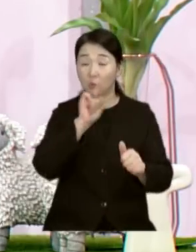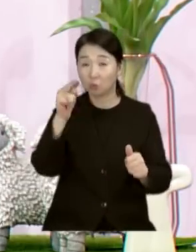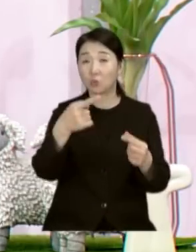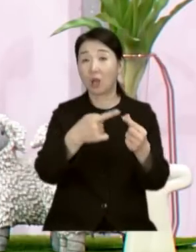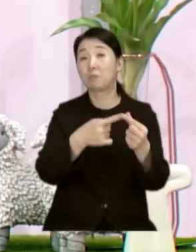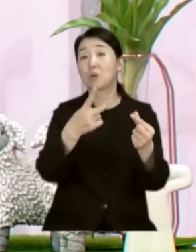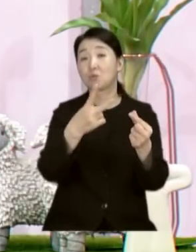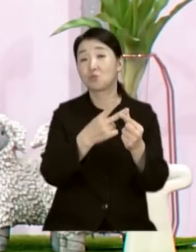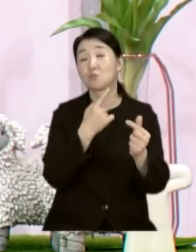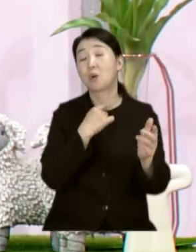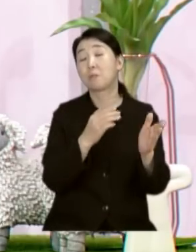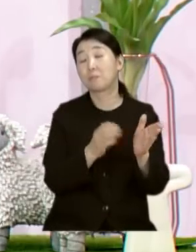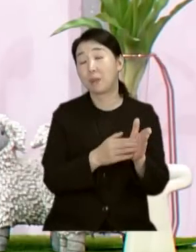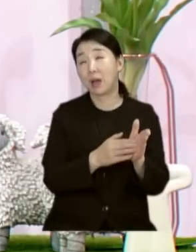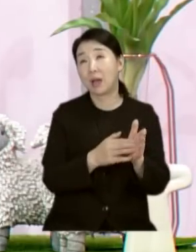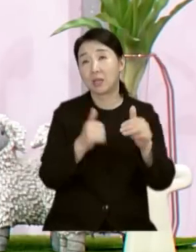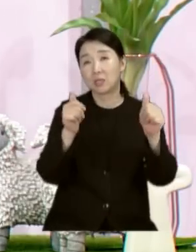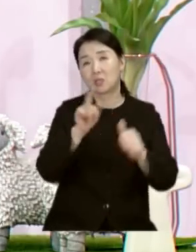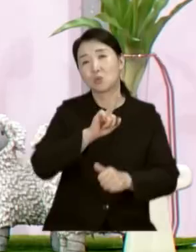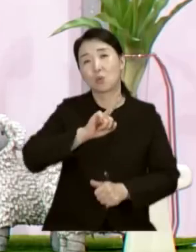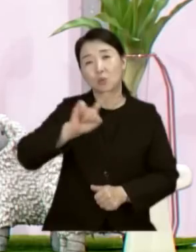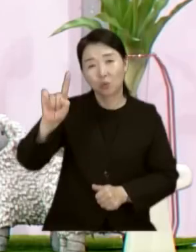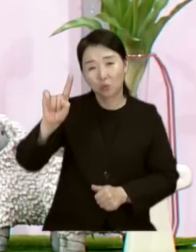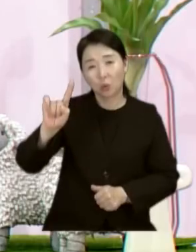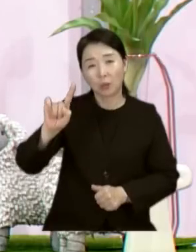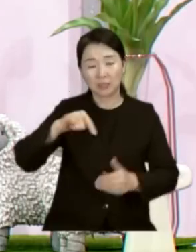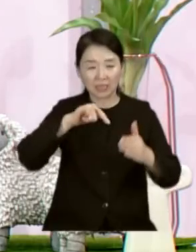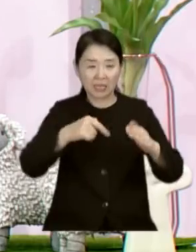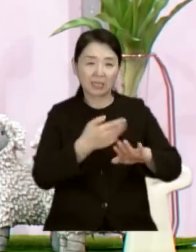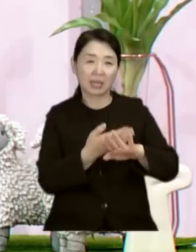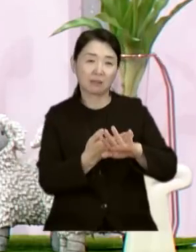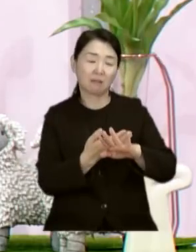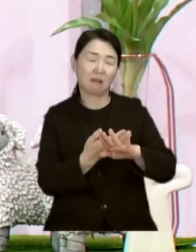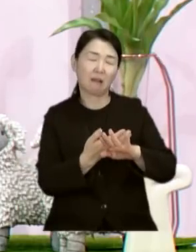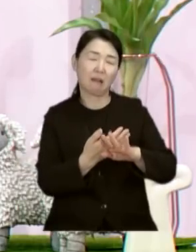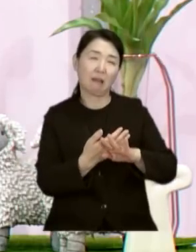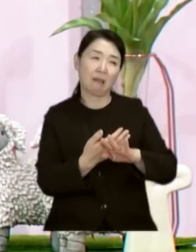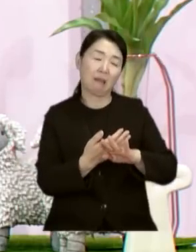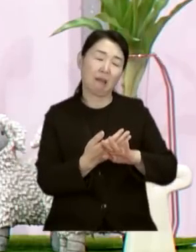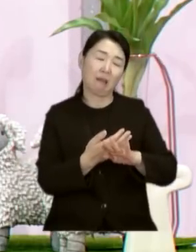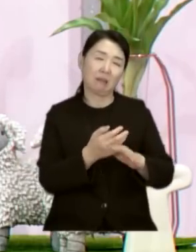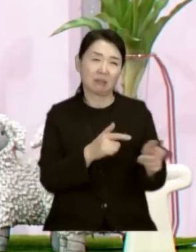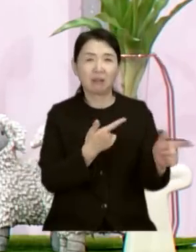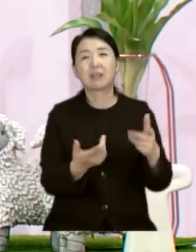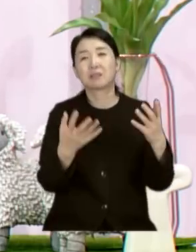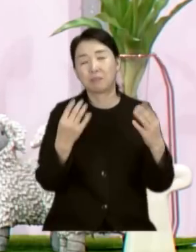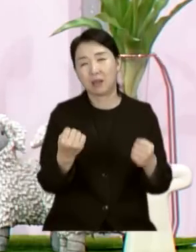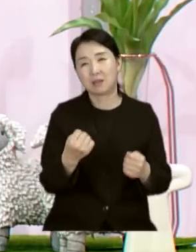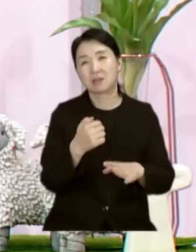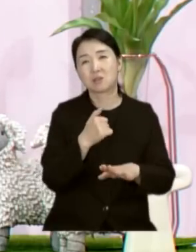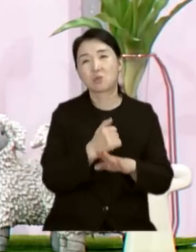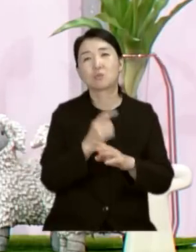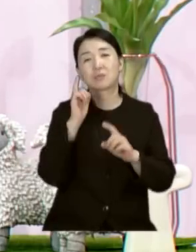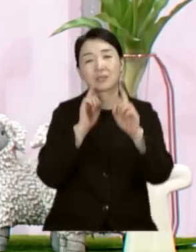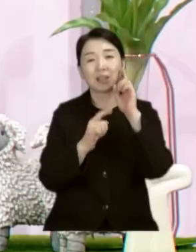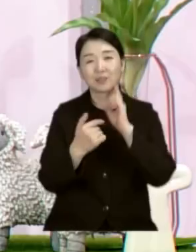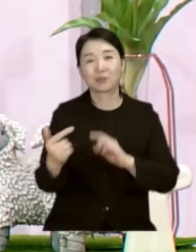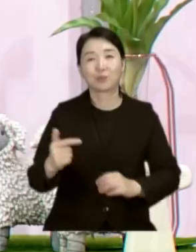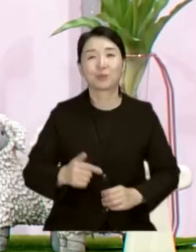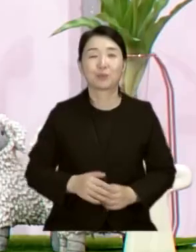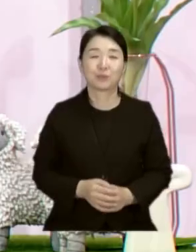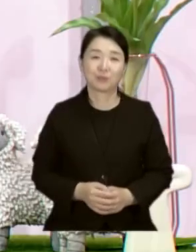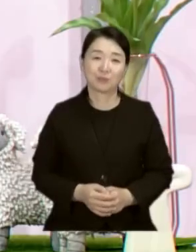번 했지만 이혼 소송 그 안에 부수적인 소송들이 또 되게 많았어요. 그래서 그러니까 사람이 피폐해지죠.